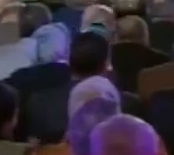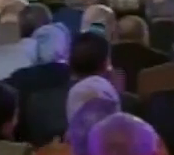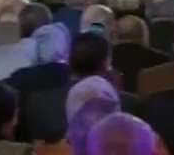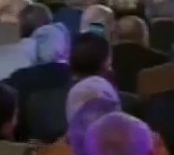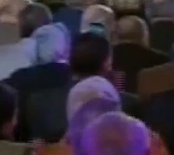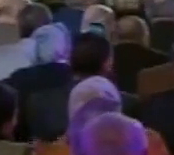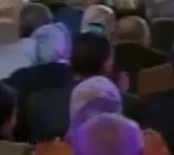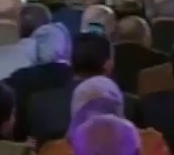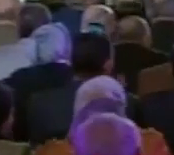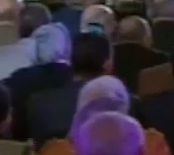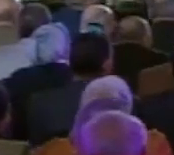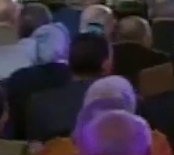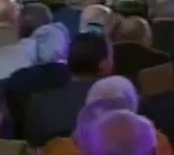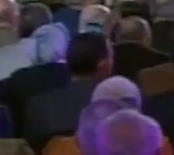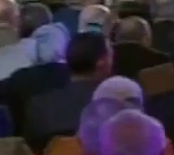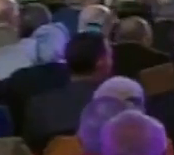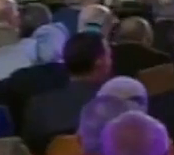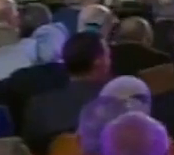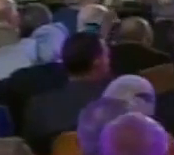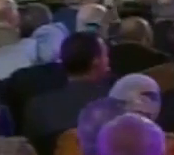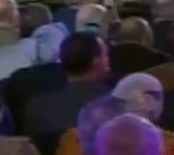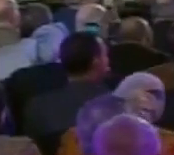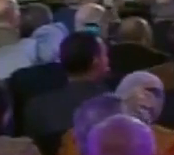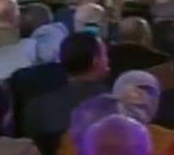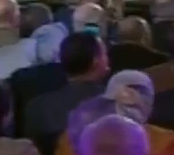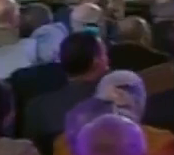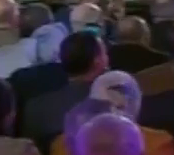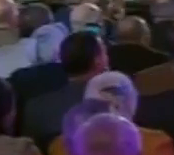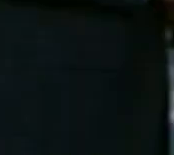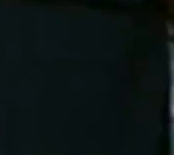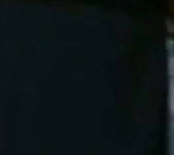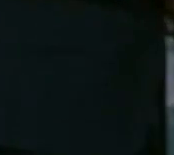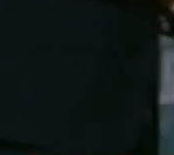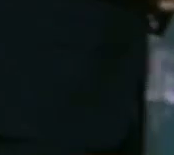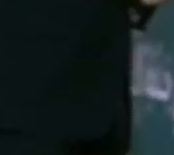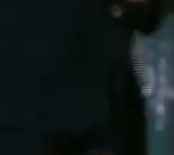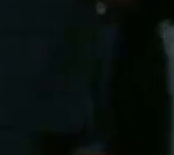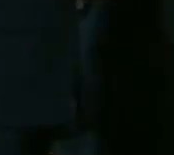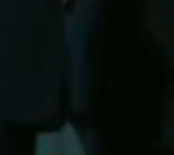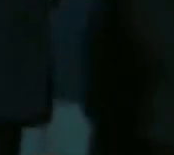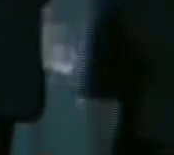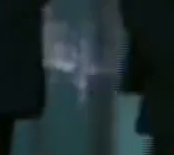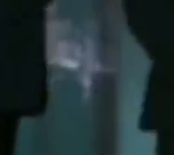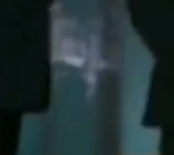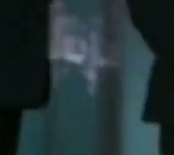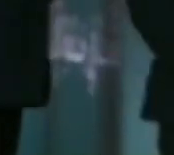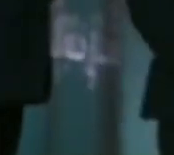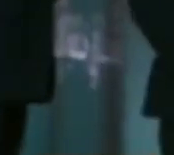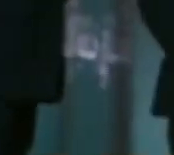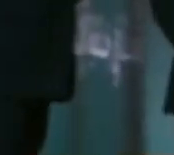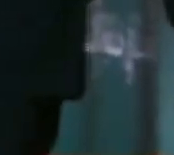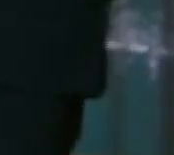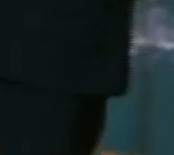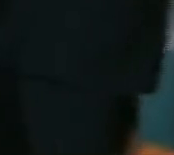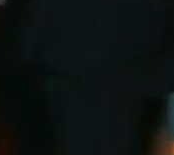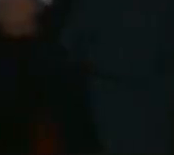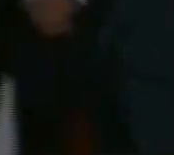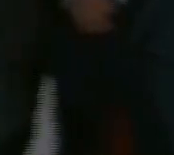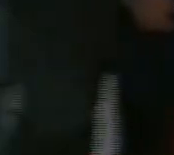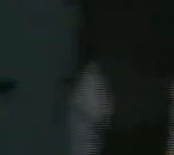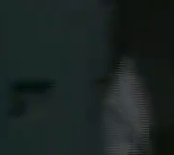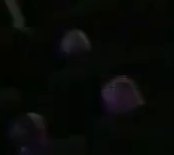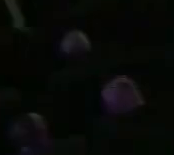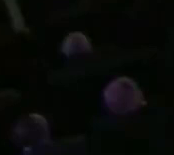المهندس محمد رياض وزوجته جيهان رمضان كلاهما من مؤسسي مؤسسه صناع الحياه قام باداره العديد من